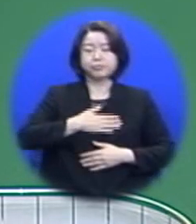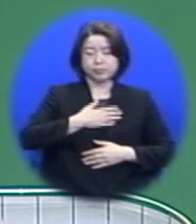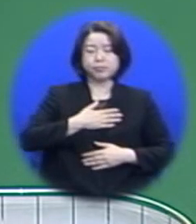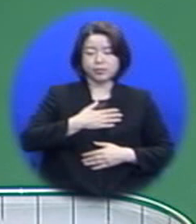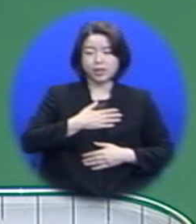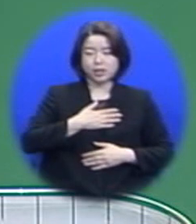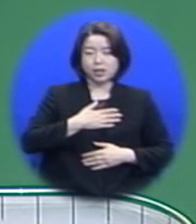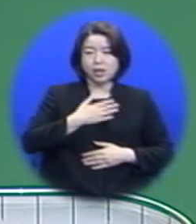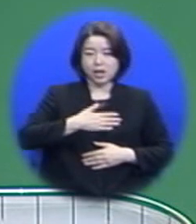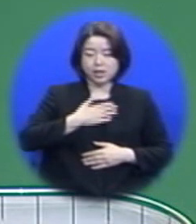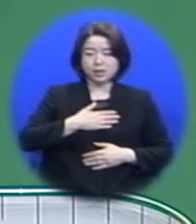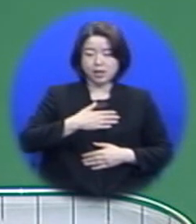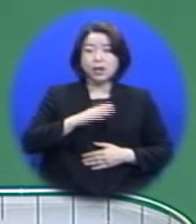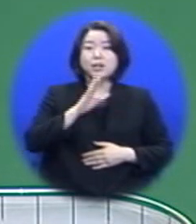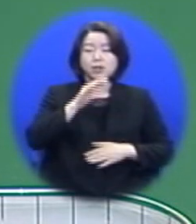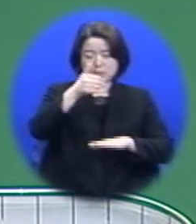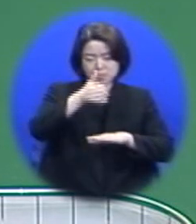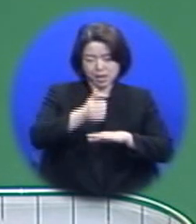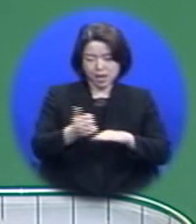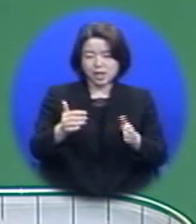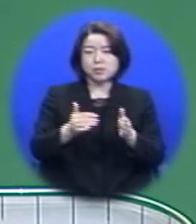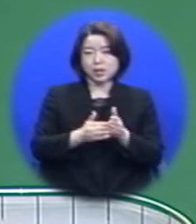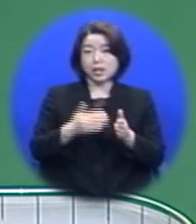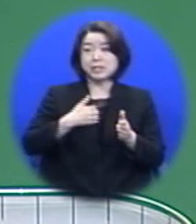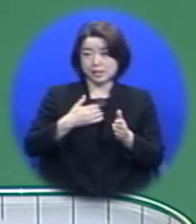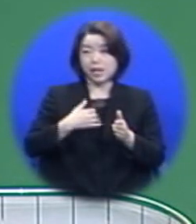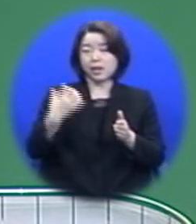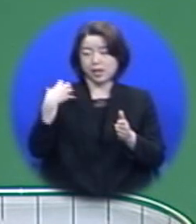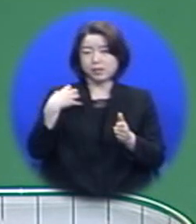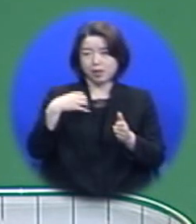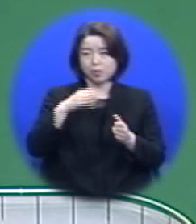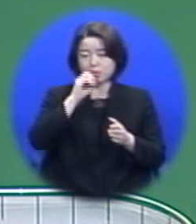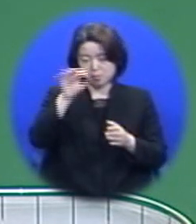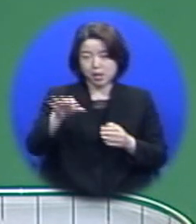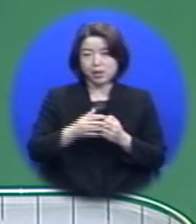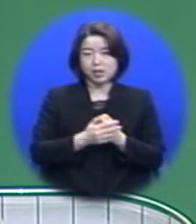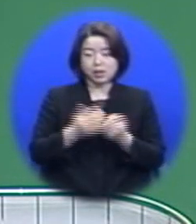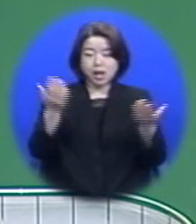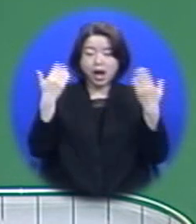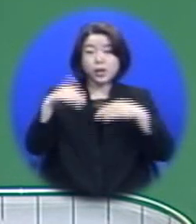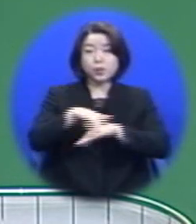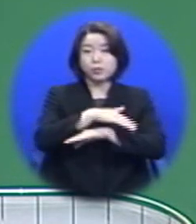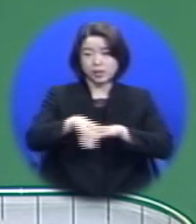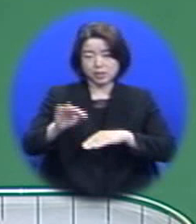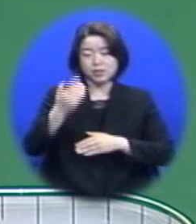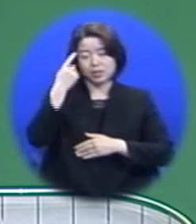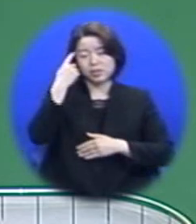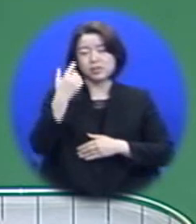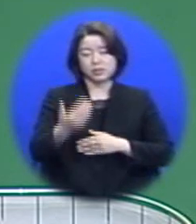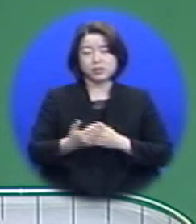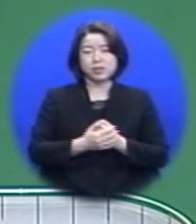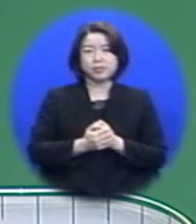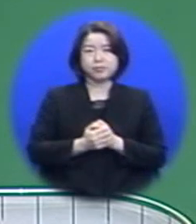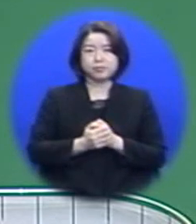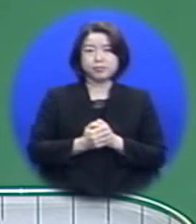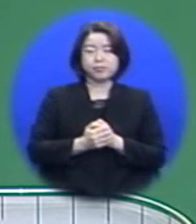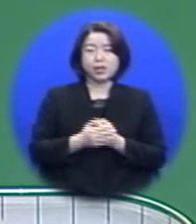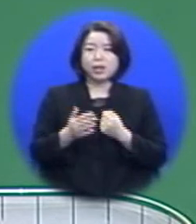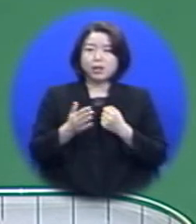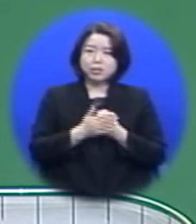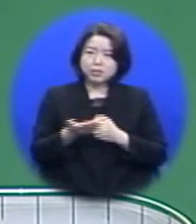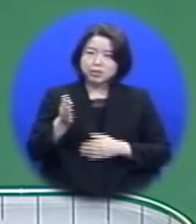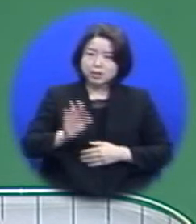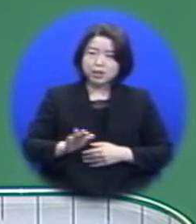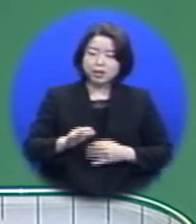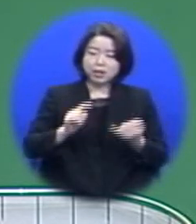그랬다 그래라 학교는 다녀야 되잖아 그런데이 아이가 너무 마음이